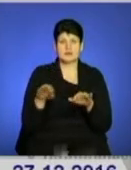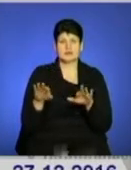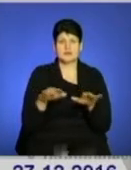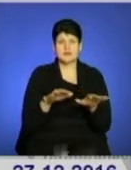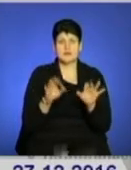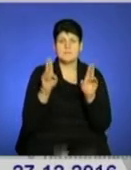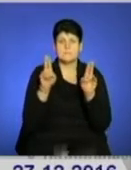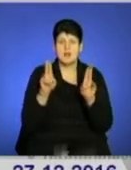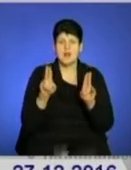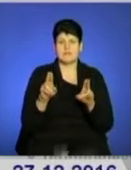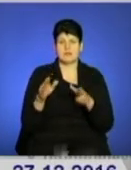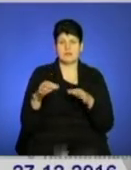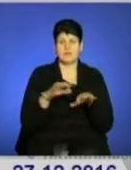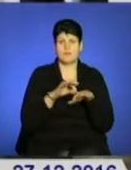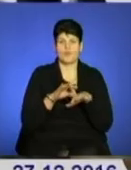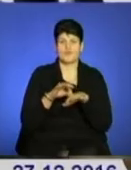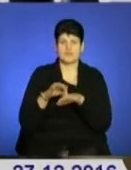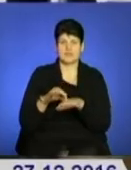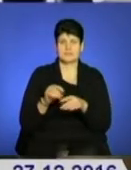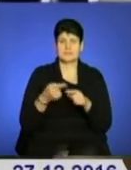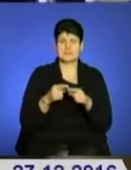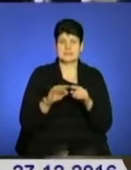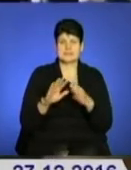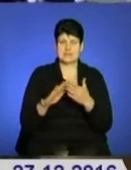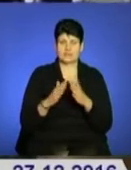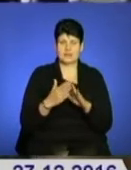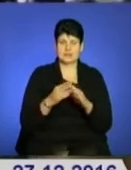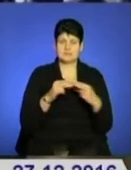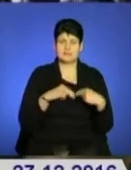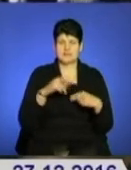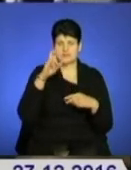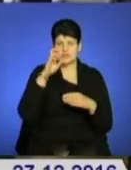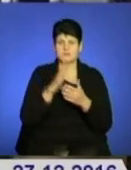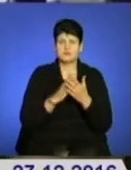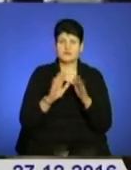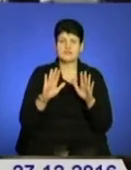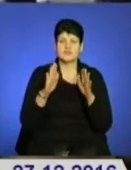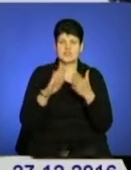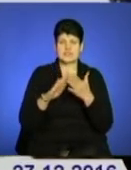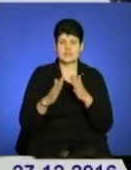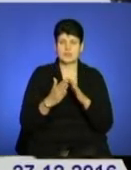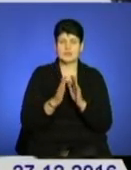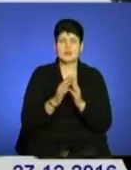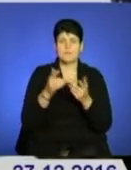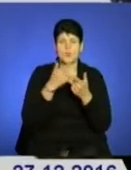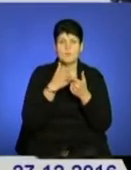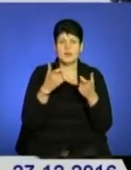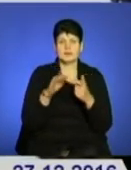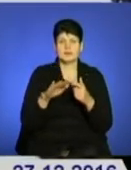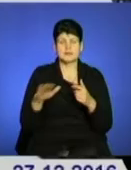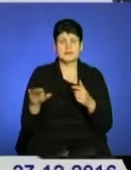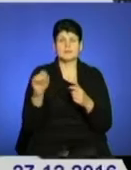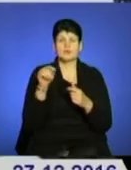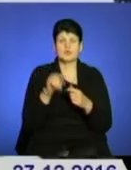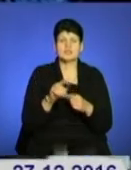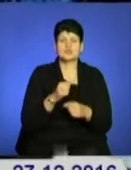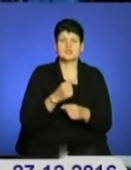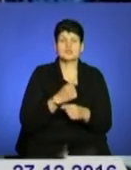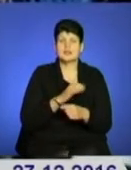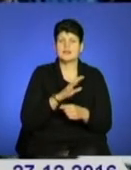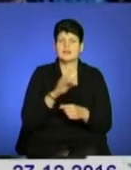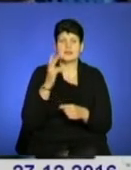правила поведінки під час даних ситуацій. Працівники Державної служби з надзвичайних ситуацій попередили школярів про те, що, на жаль, не